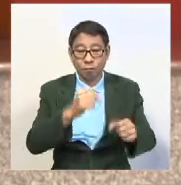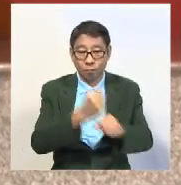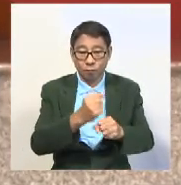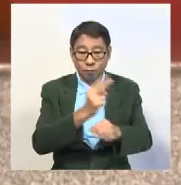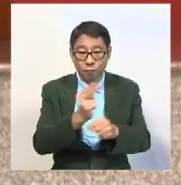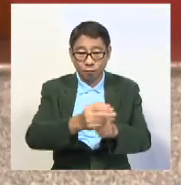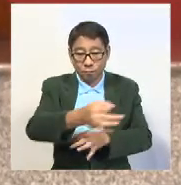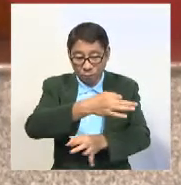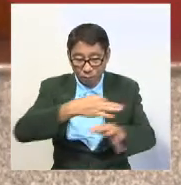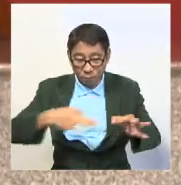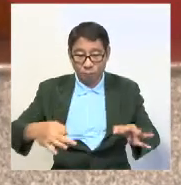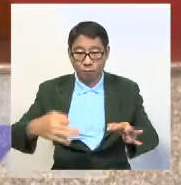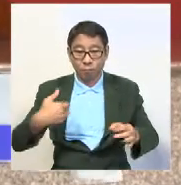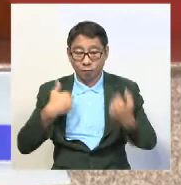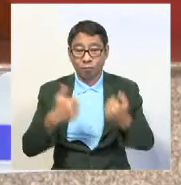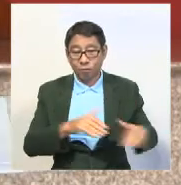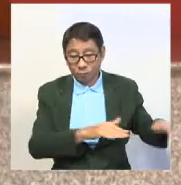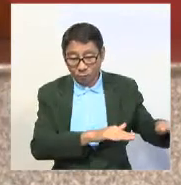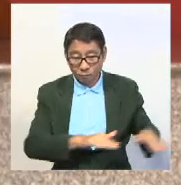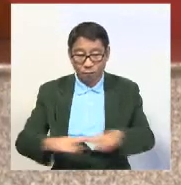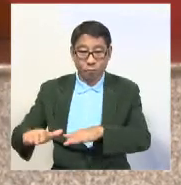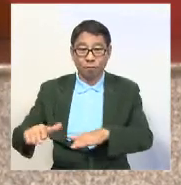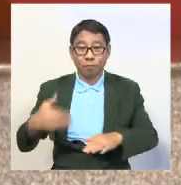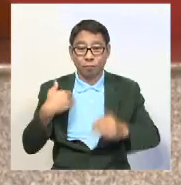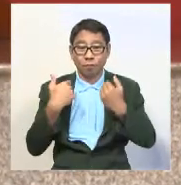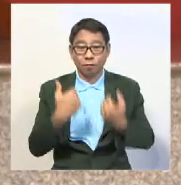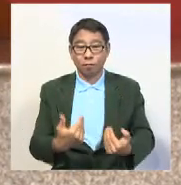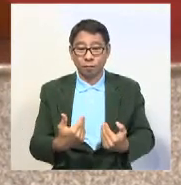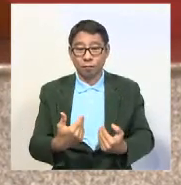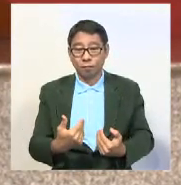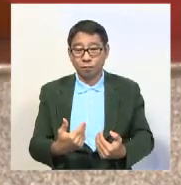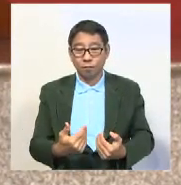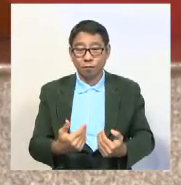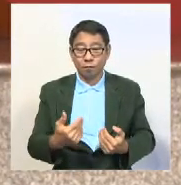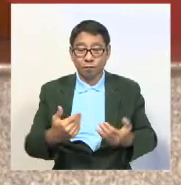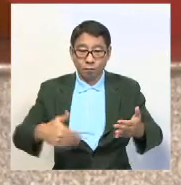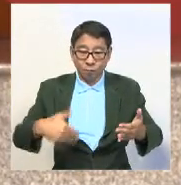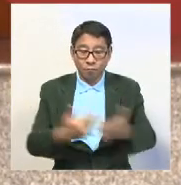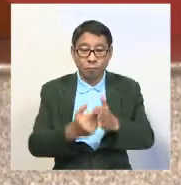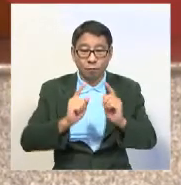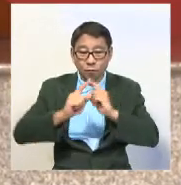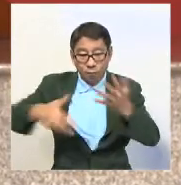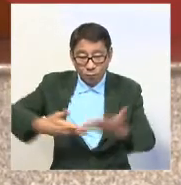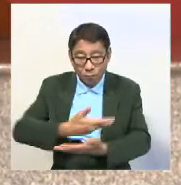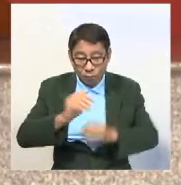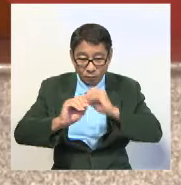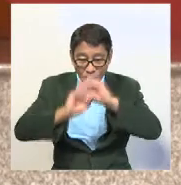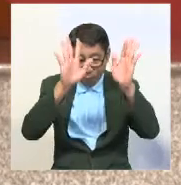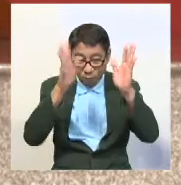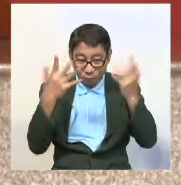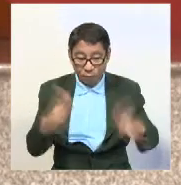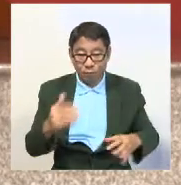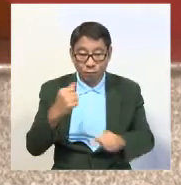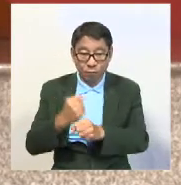ครับนะจนกว่าจะมีความพร้อมซึ่งนโยบายในการพูดคุยนั้นมีชัดเจนอยู่แล้วนะก็รุ่นเดินหน้